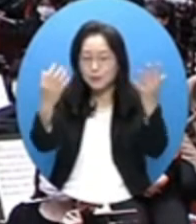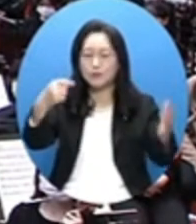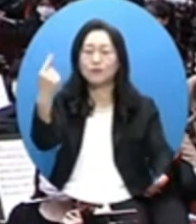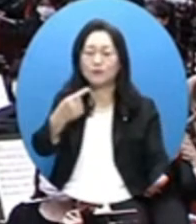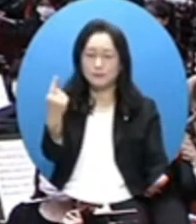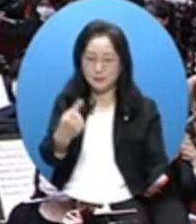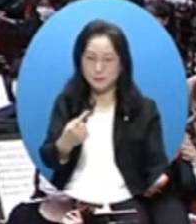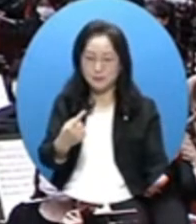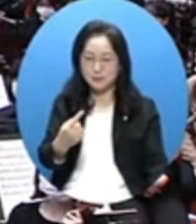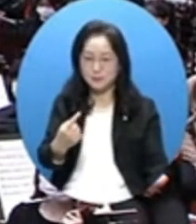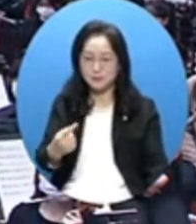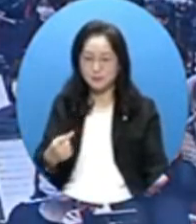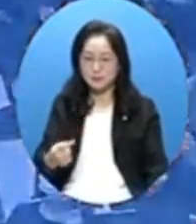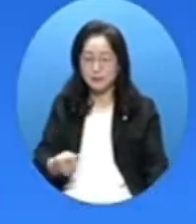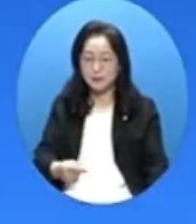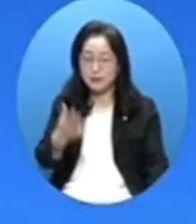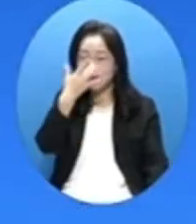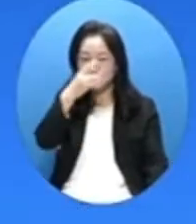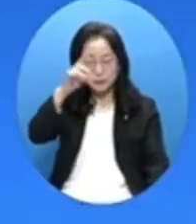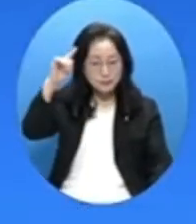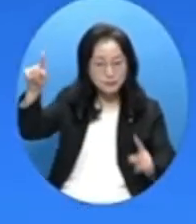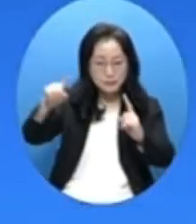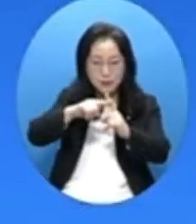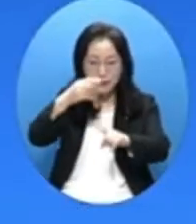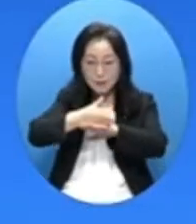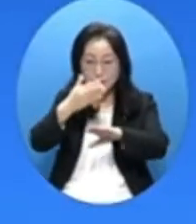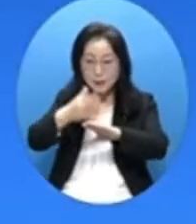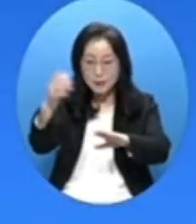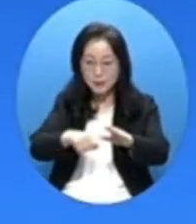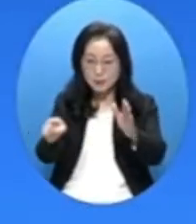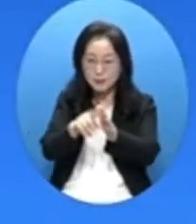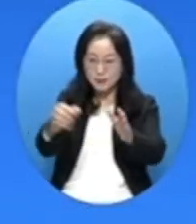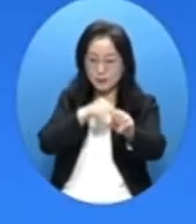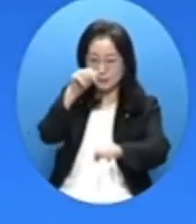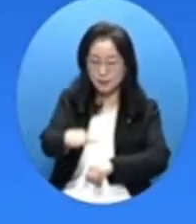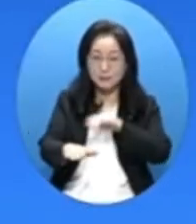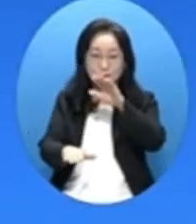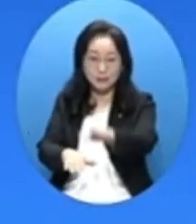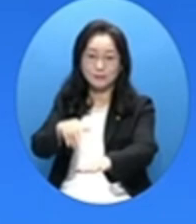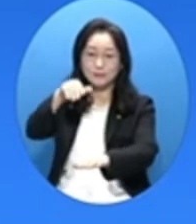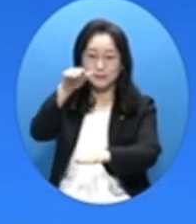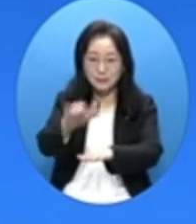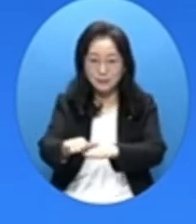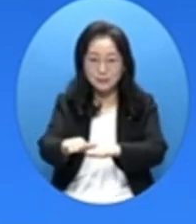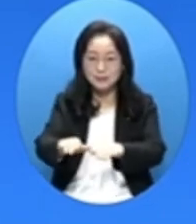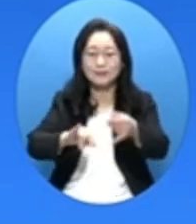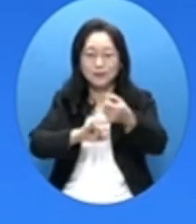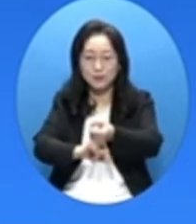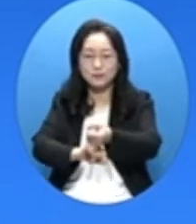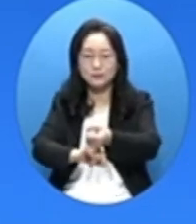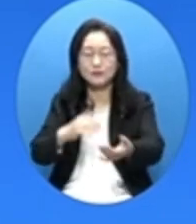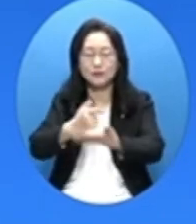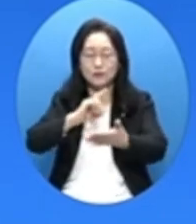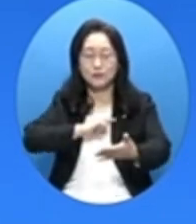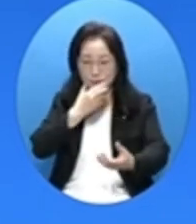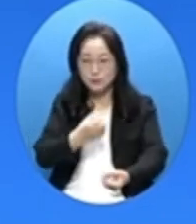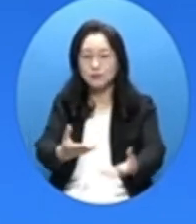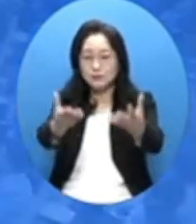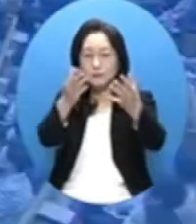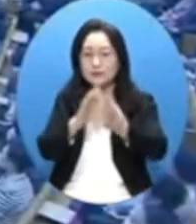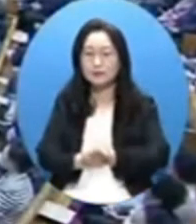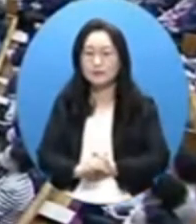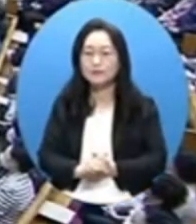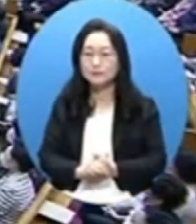것입니다 절대 그냥 절대 감사의 믿음을 가지고 믿음으로 전진 또 전진 전진하려고 되시기를 주님으로